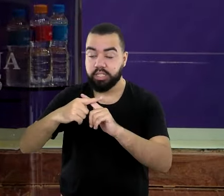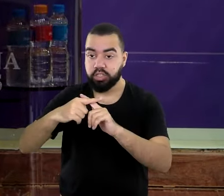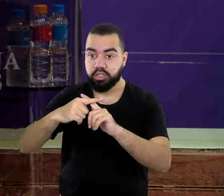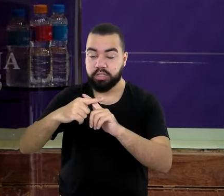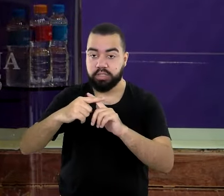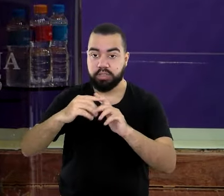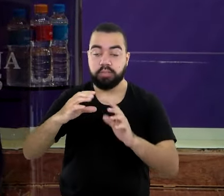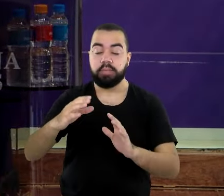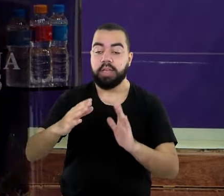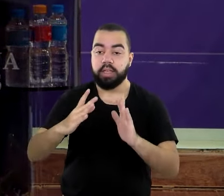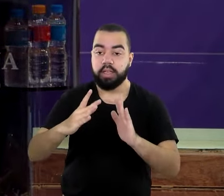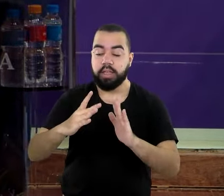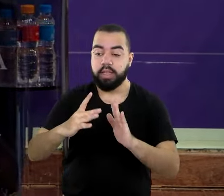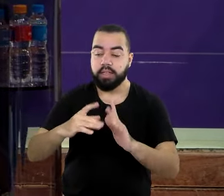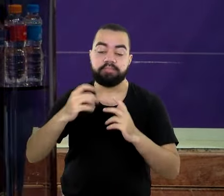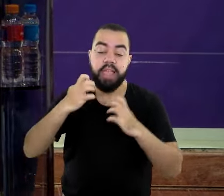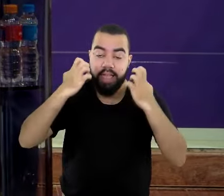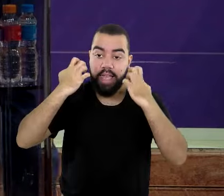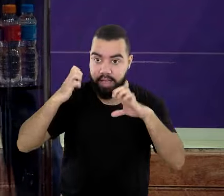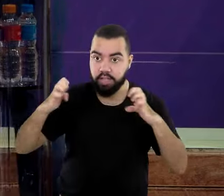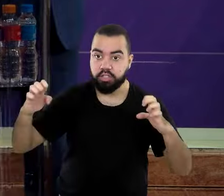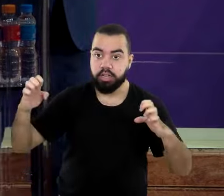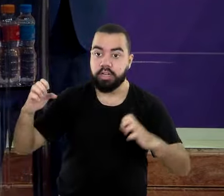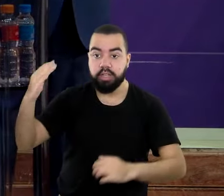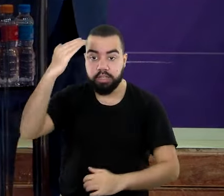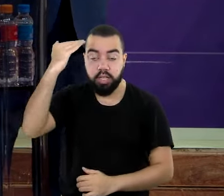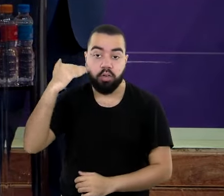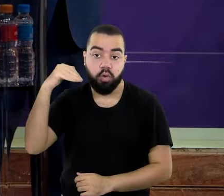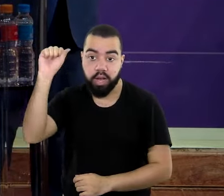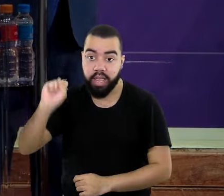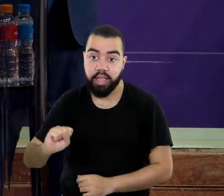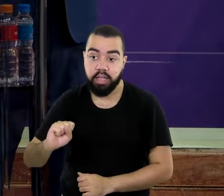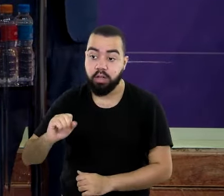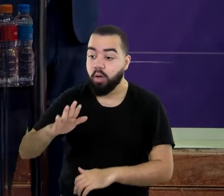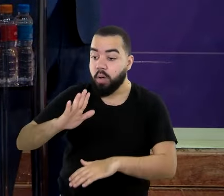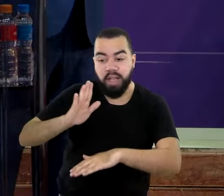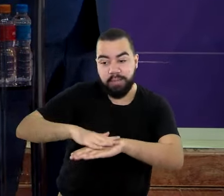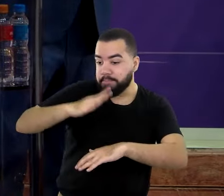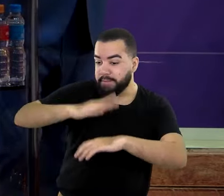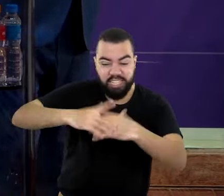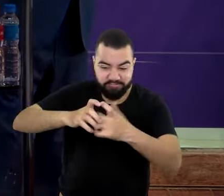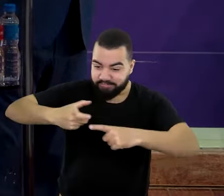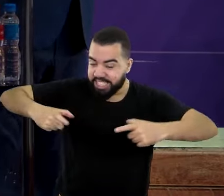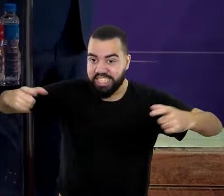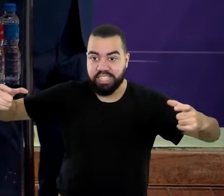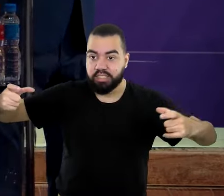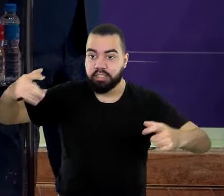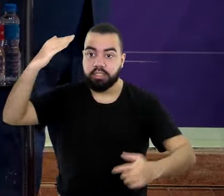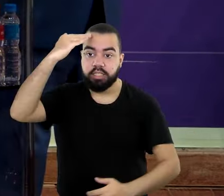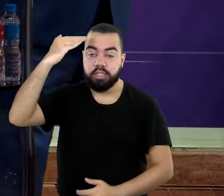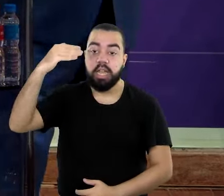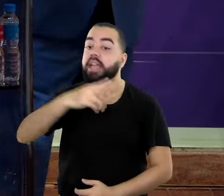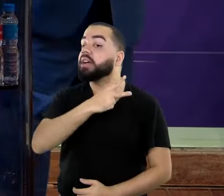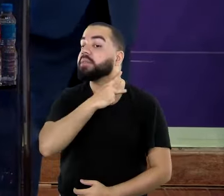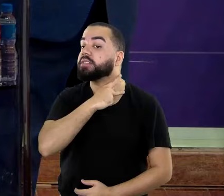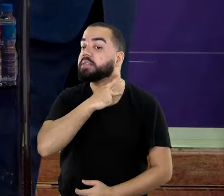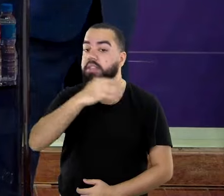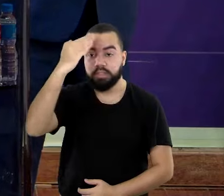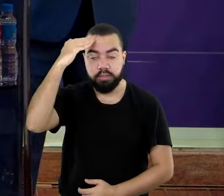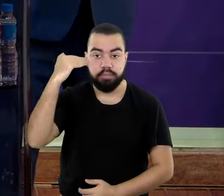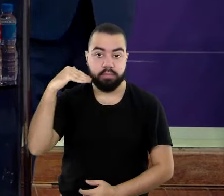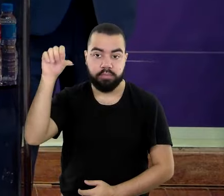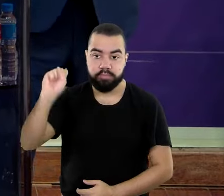maiores. 근데 이게 웬일입니까? Mas como que é incrível? 코로나가 왔습니다. Veio corona. É